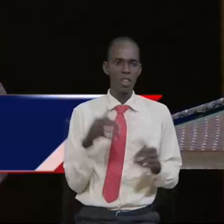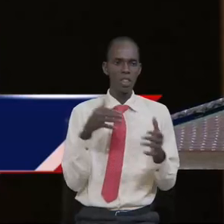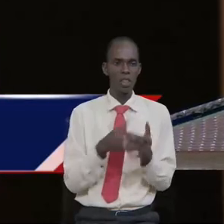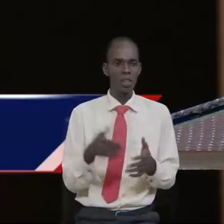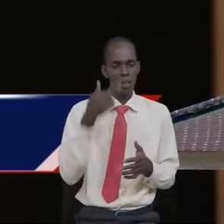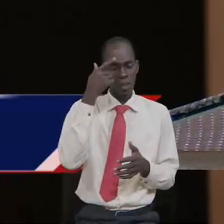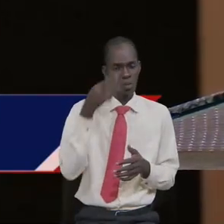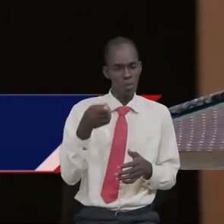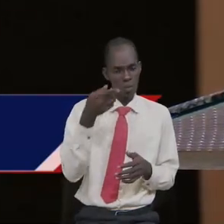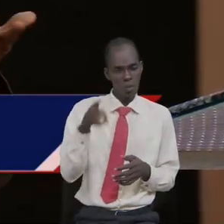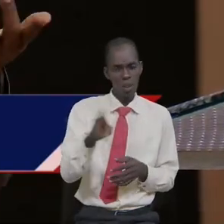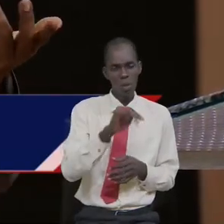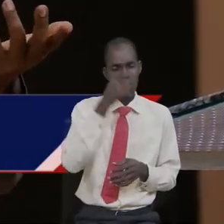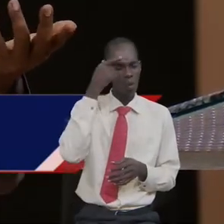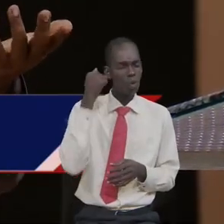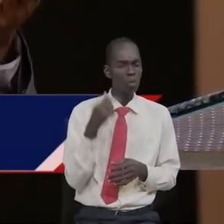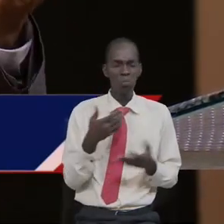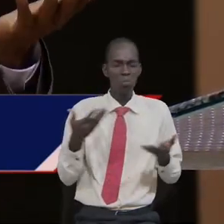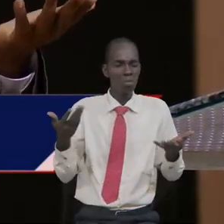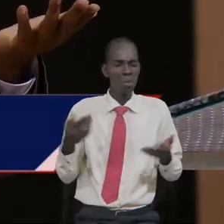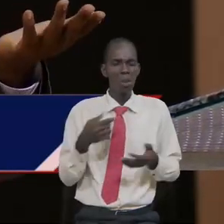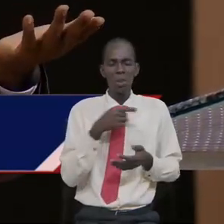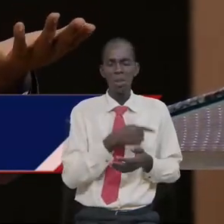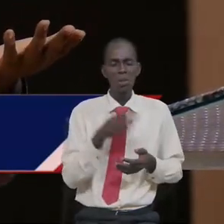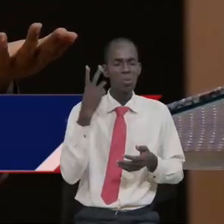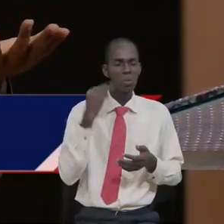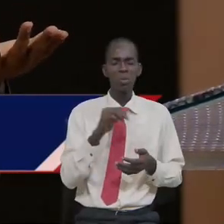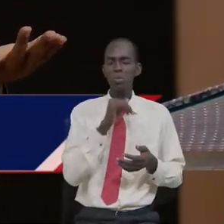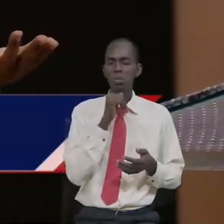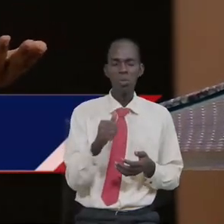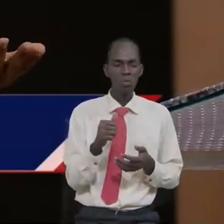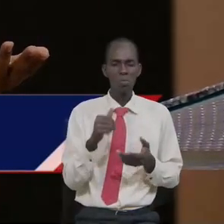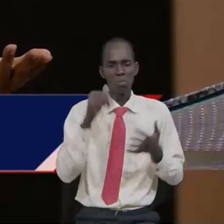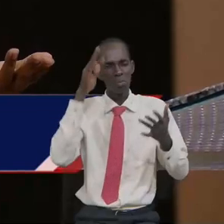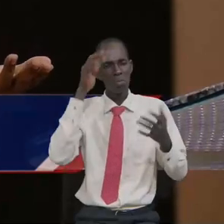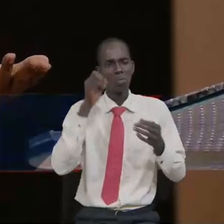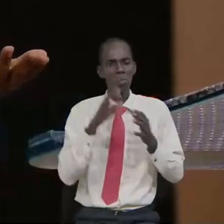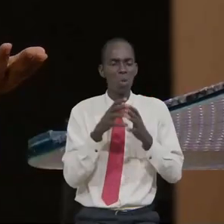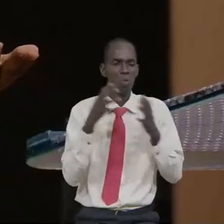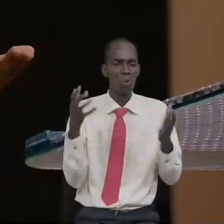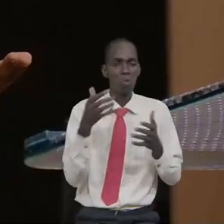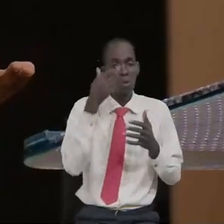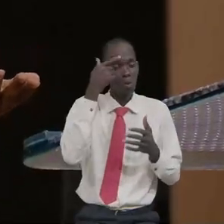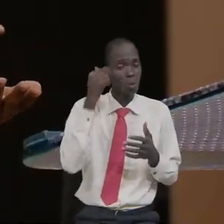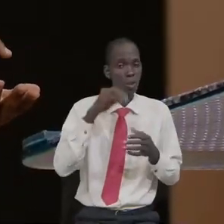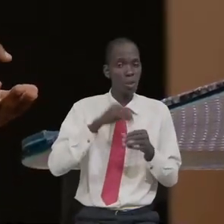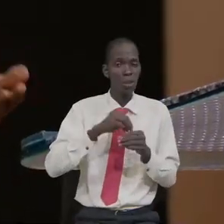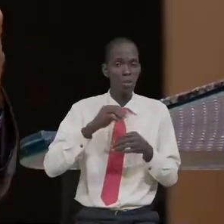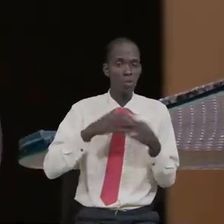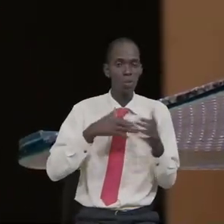Nebuchadnezzar était un homme irraisonnable pour avoir érigé une idole, parce que